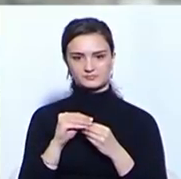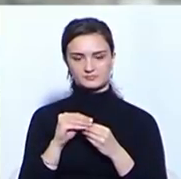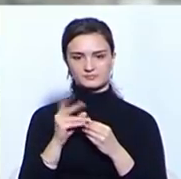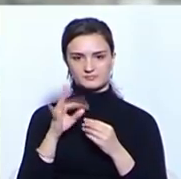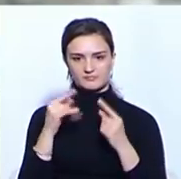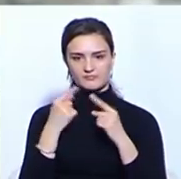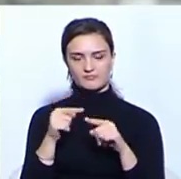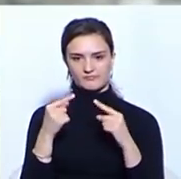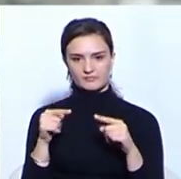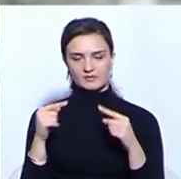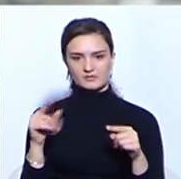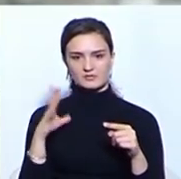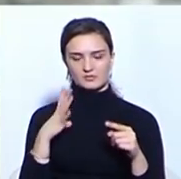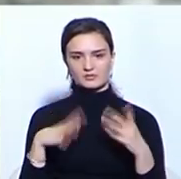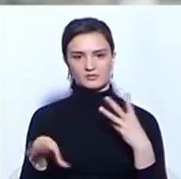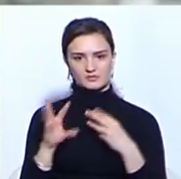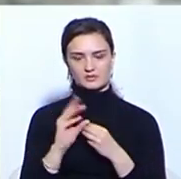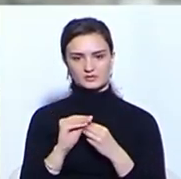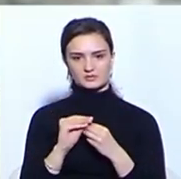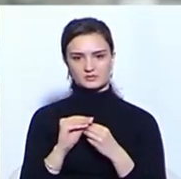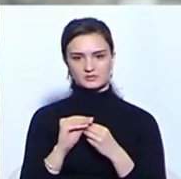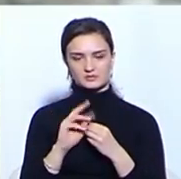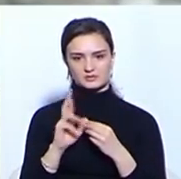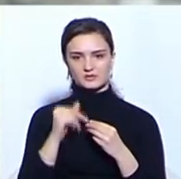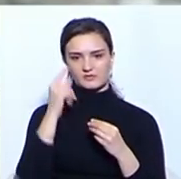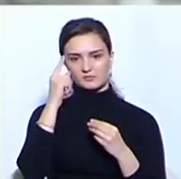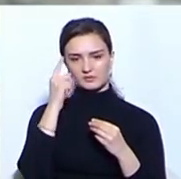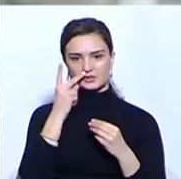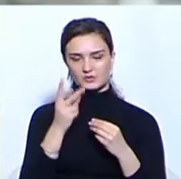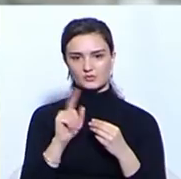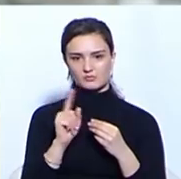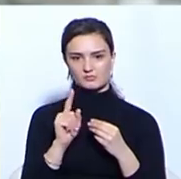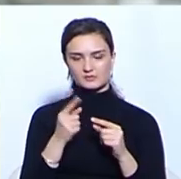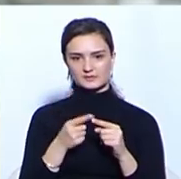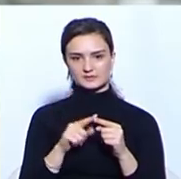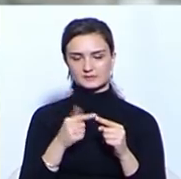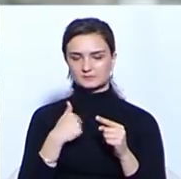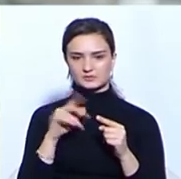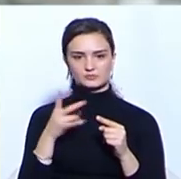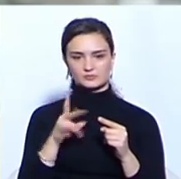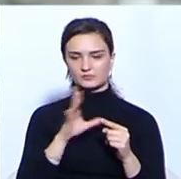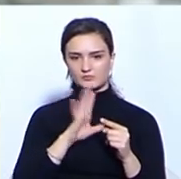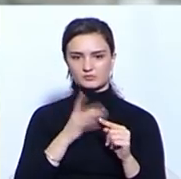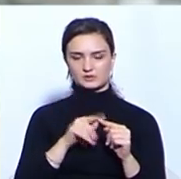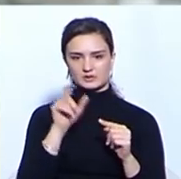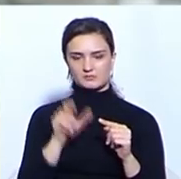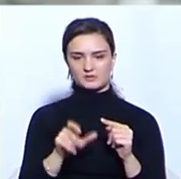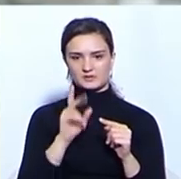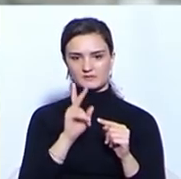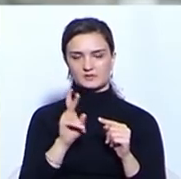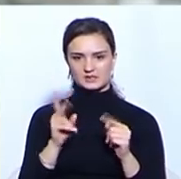თუმცა სხვადასხვა რეაქციები ჰქონდა ყველას. და ვიფიქრე, რომ მე არ უნდა ყოფილიყო ის ადამიანი,